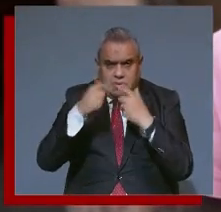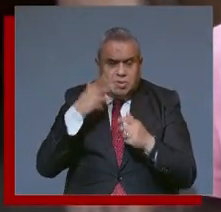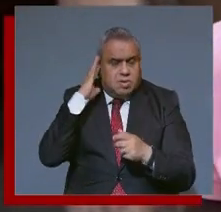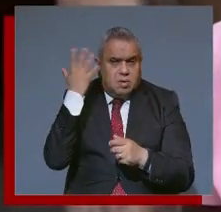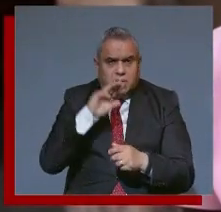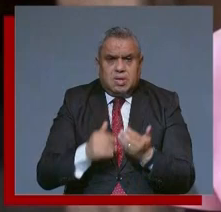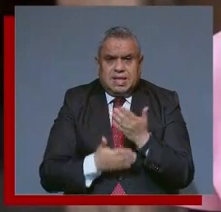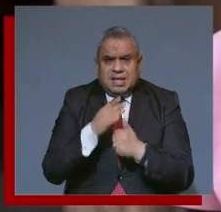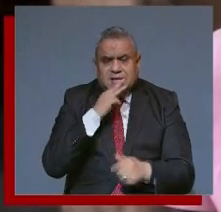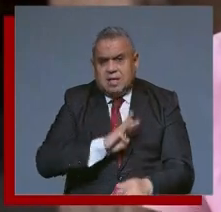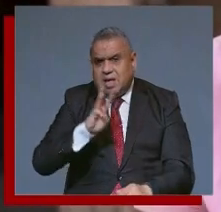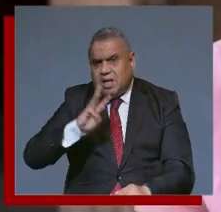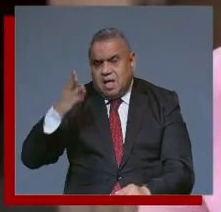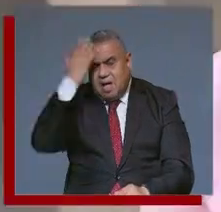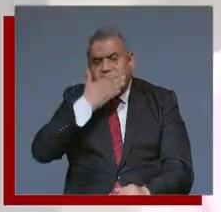إفريقيا الدائمة.